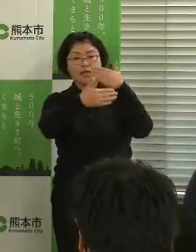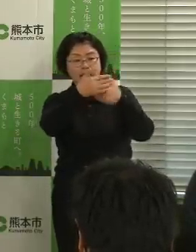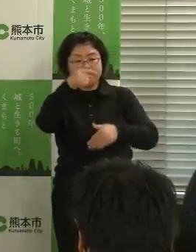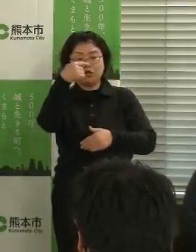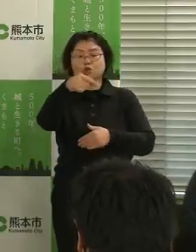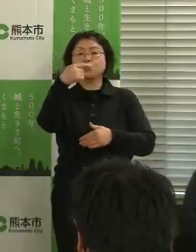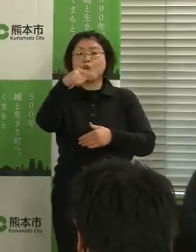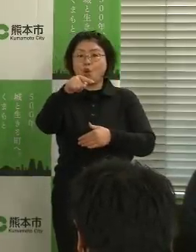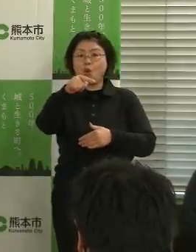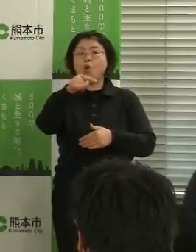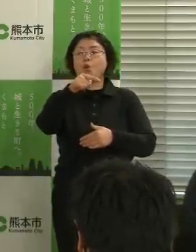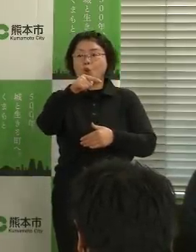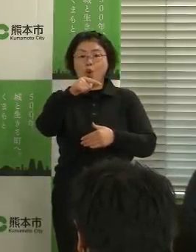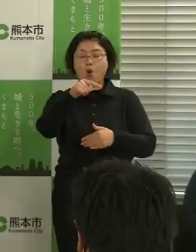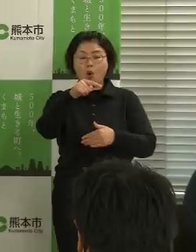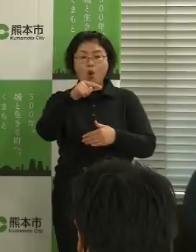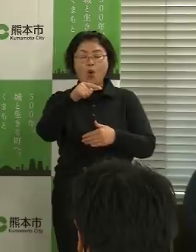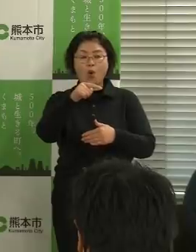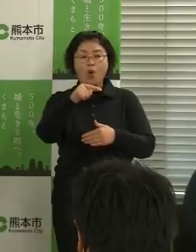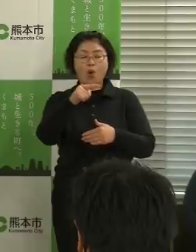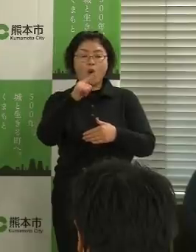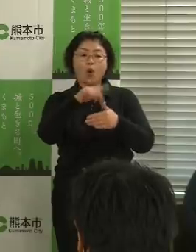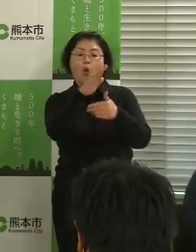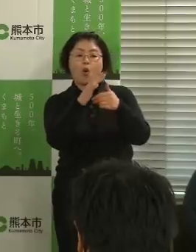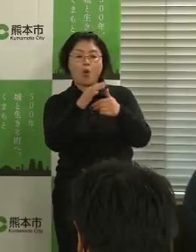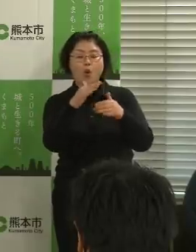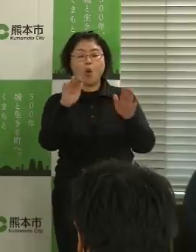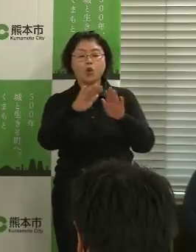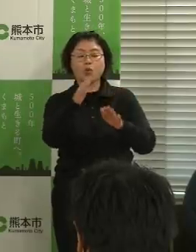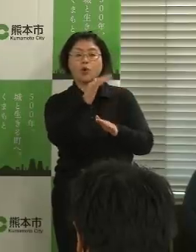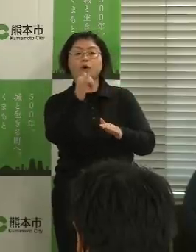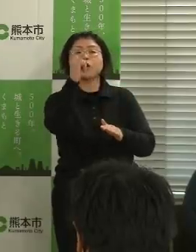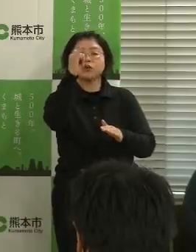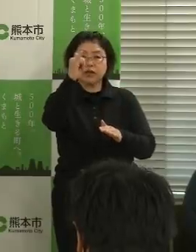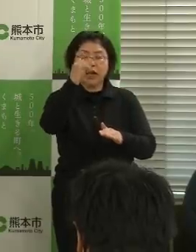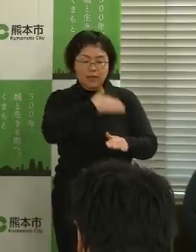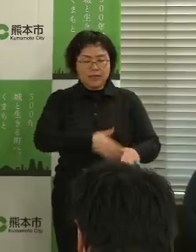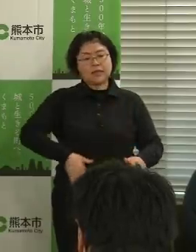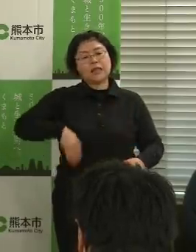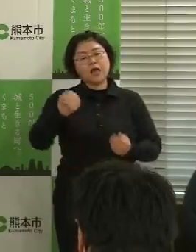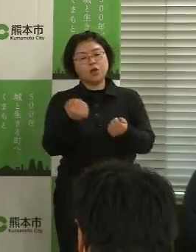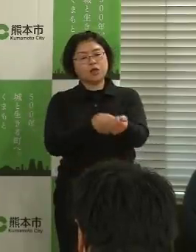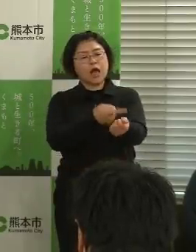ると思うんですけど、結構保護者の皆さんは体力面の低下っていうの を、 はい、